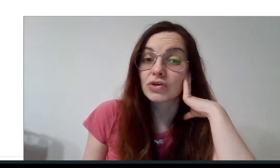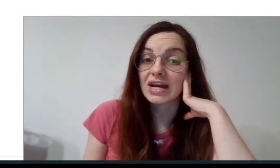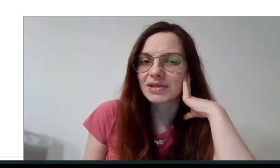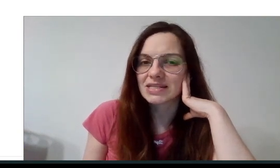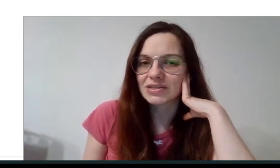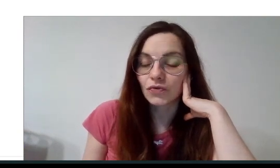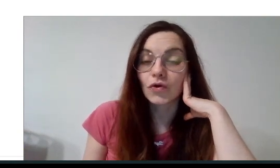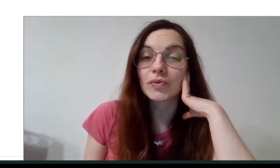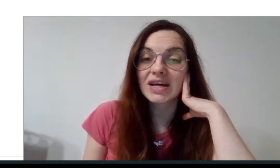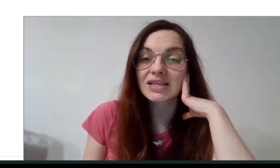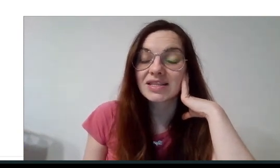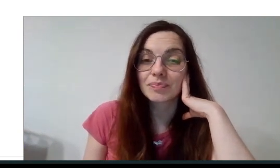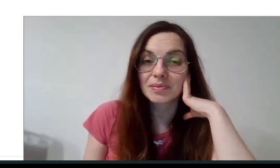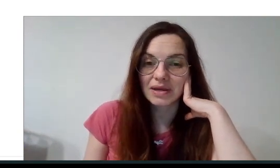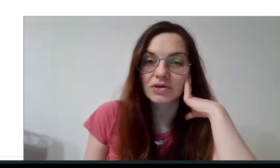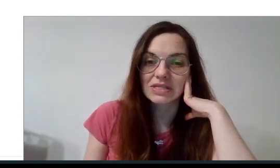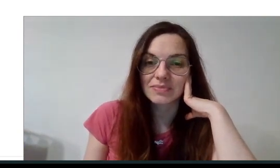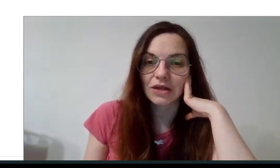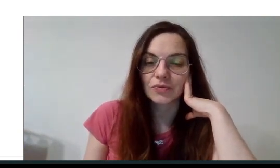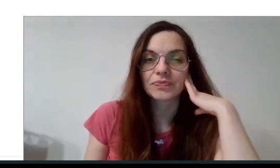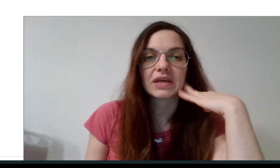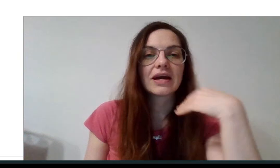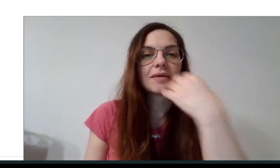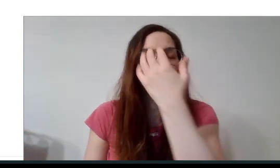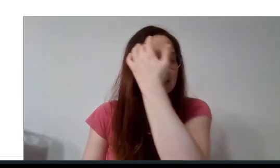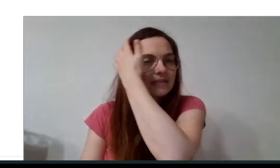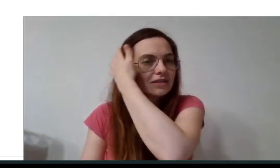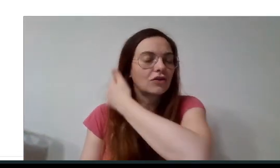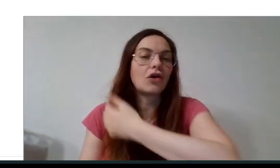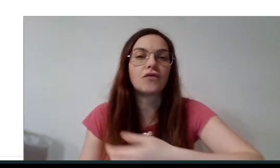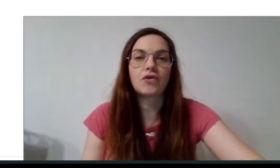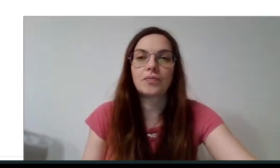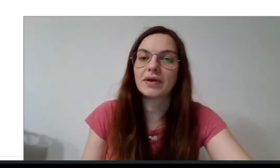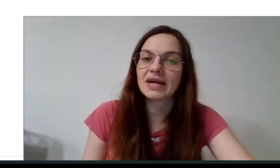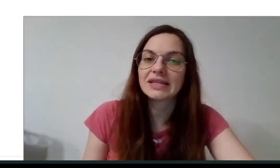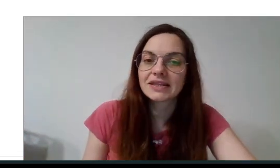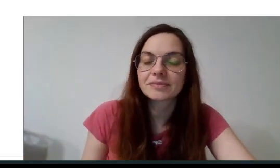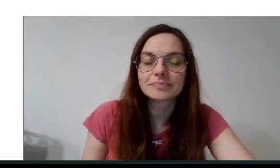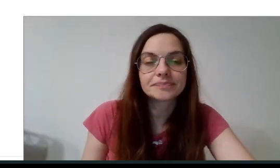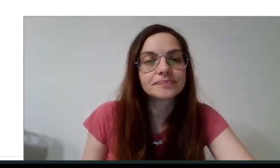Essen vorbereitet, pripremio sam jelo, ich habe das Essen vorbereitet.